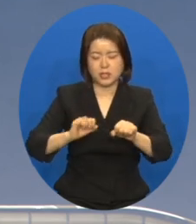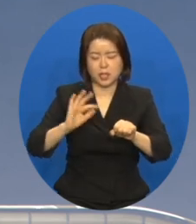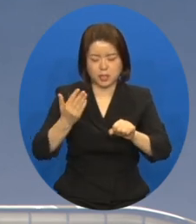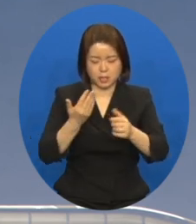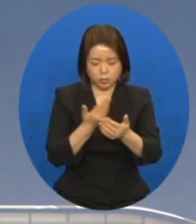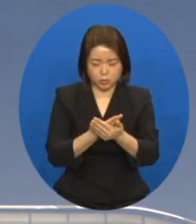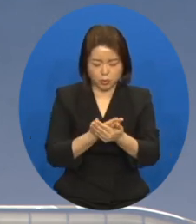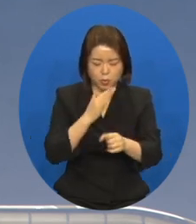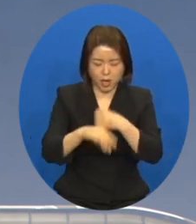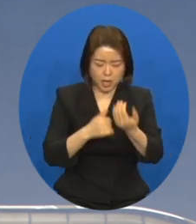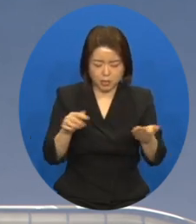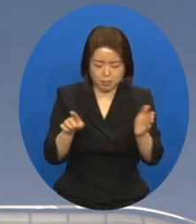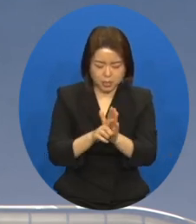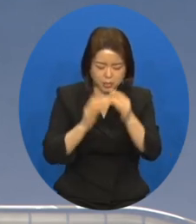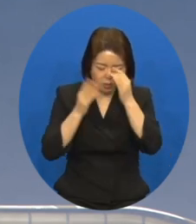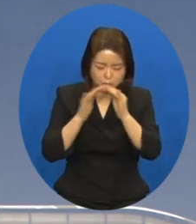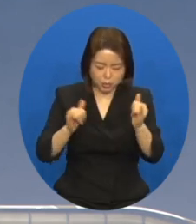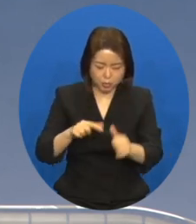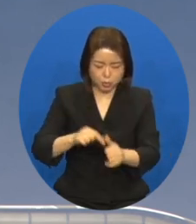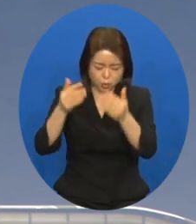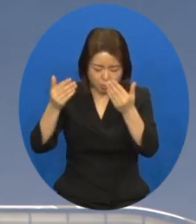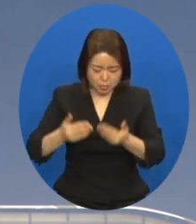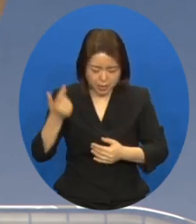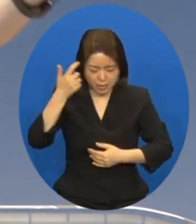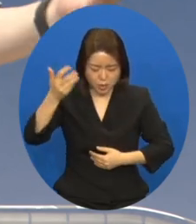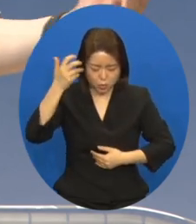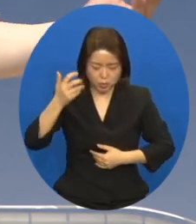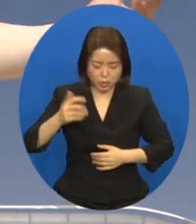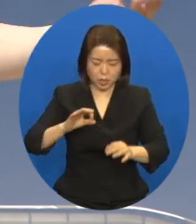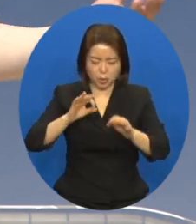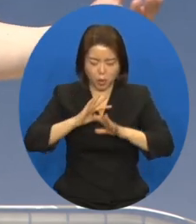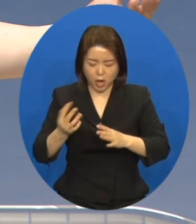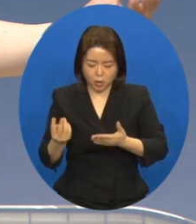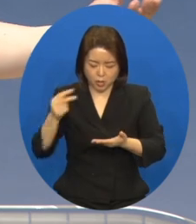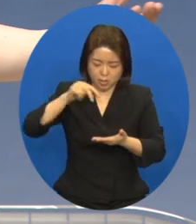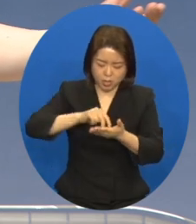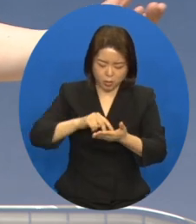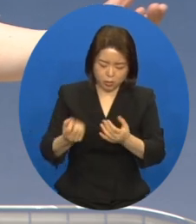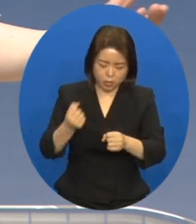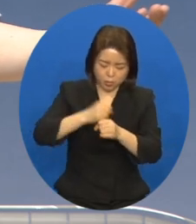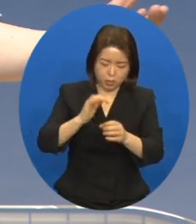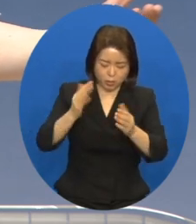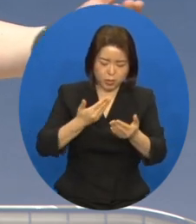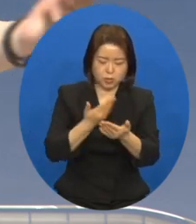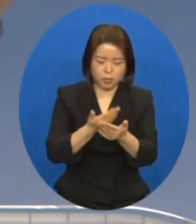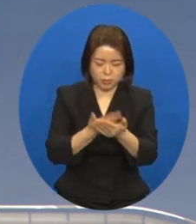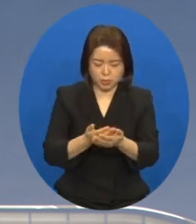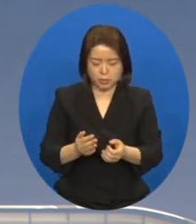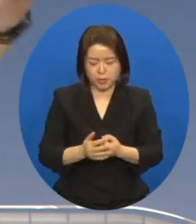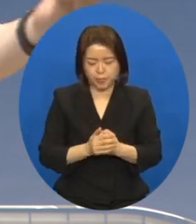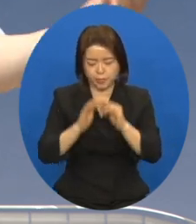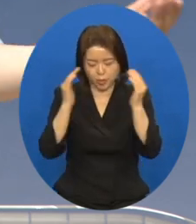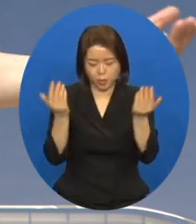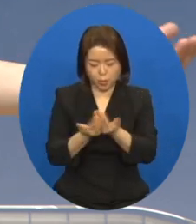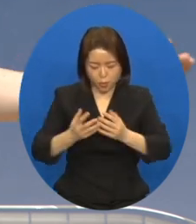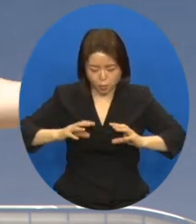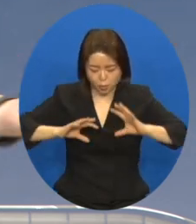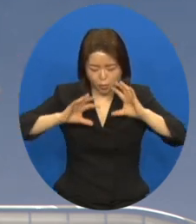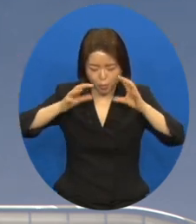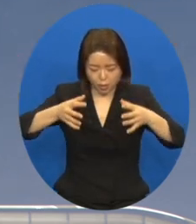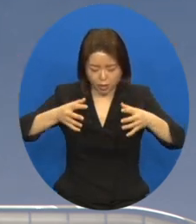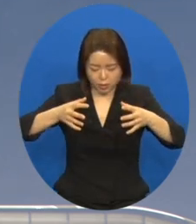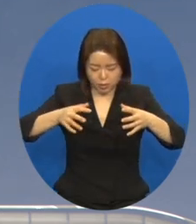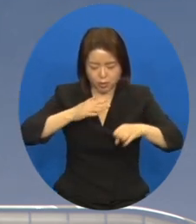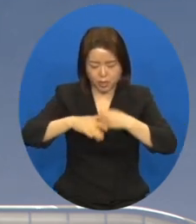하나님을 믿는 성도들, 구원받은 영혼들이 하나님 놀랍게 세워지게 하여 주옵소서. 온 세계를